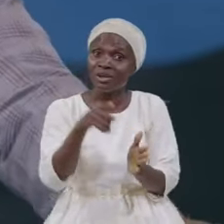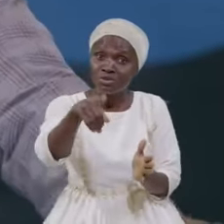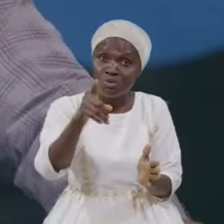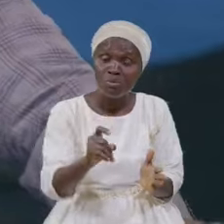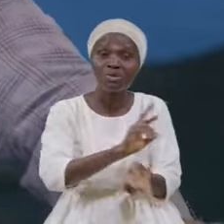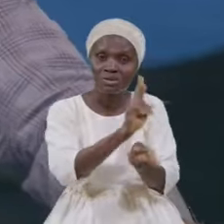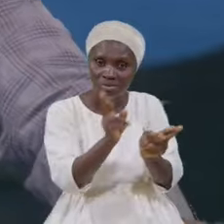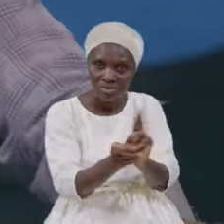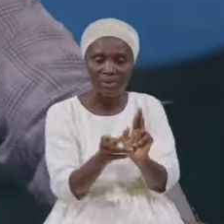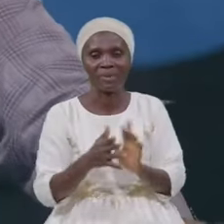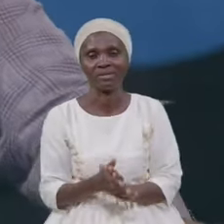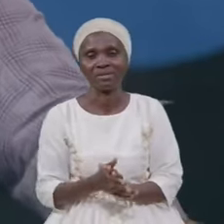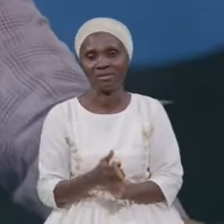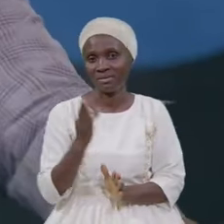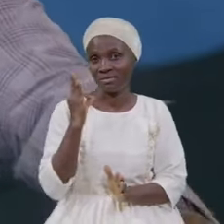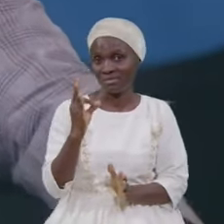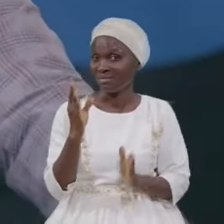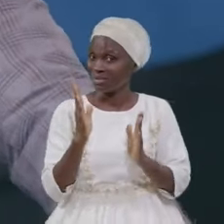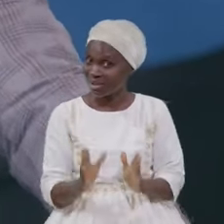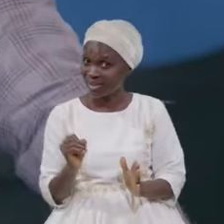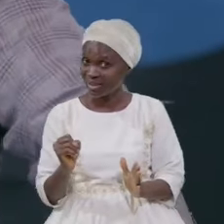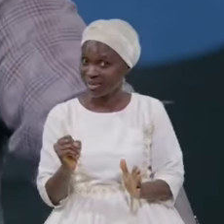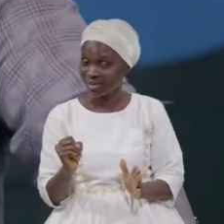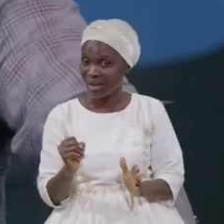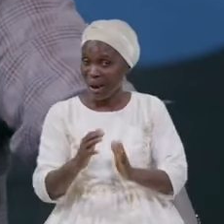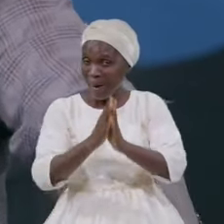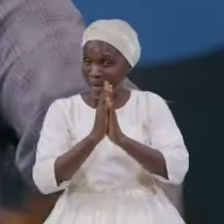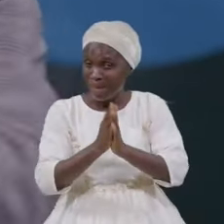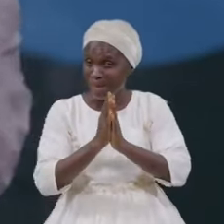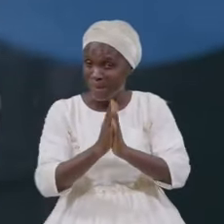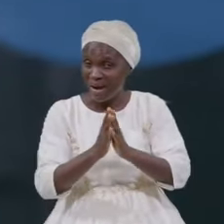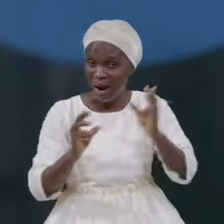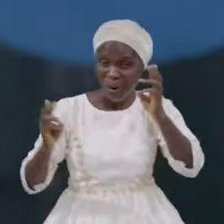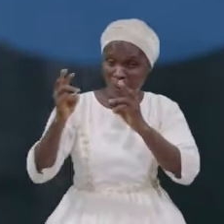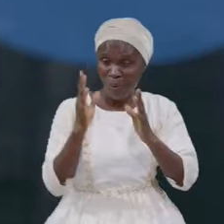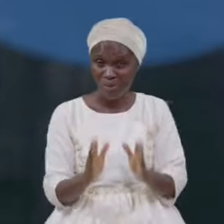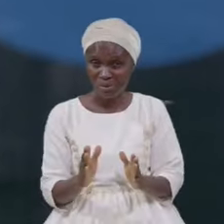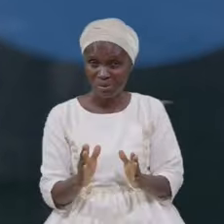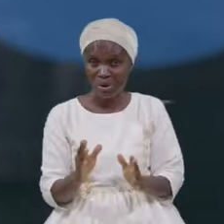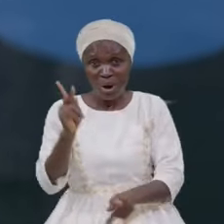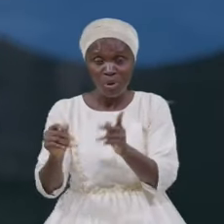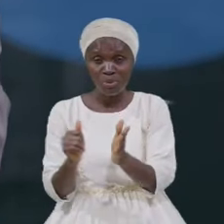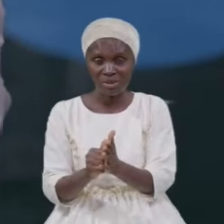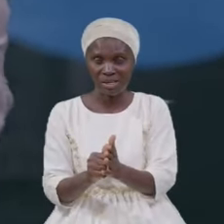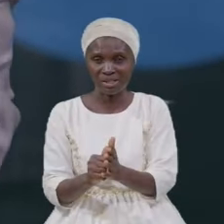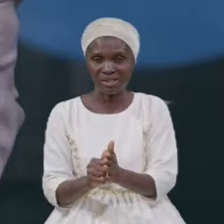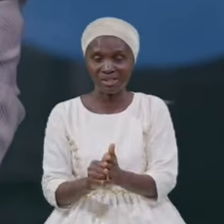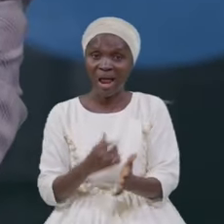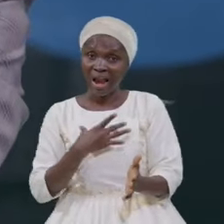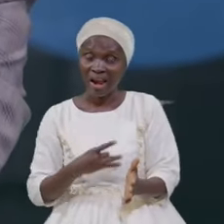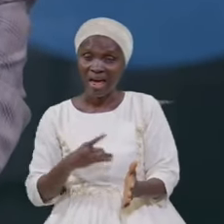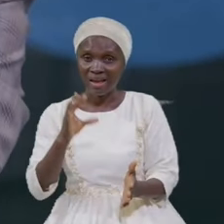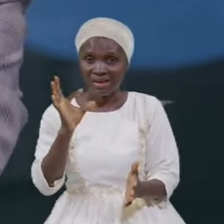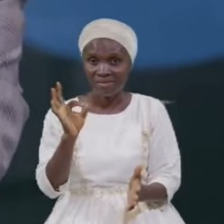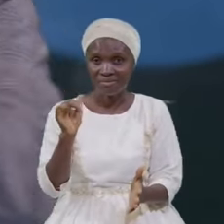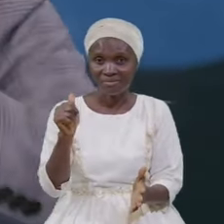de prière, vous qui êtes utilisé, habitué au jeûne, jeûnez, vous jeûnez, jeûnez, jeûnez. Est-ce que vous êtes repenti? Est-ce